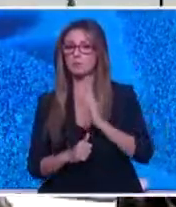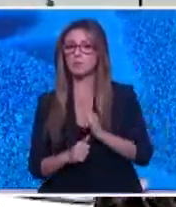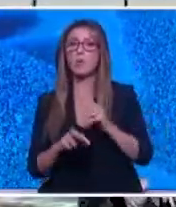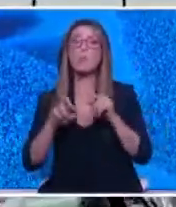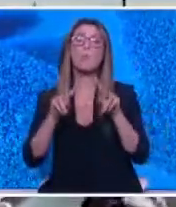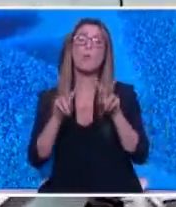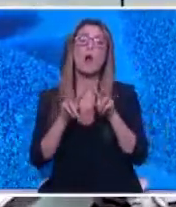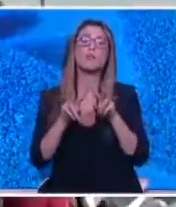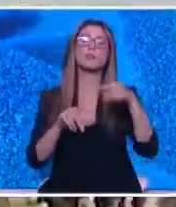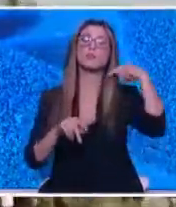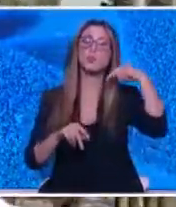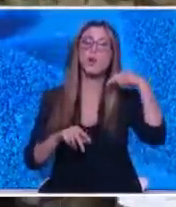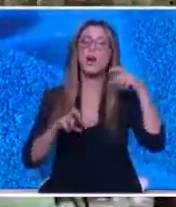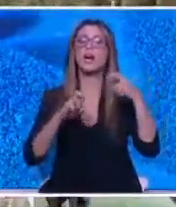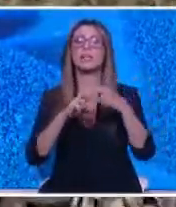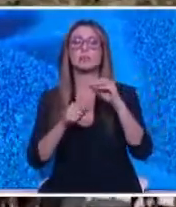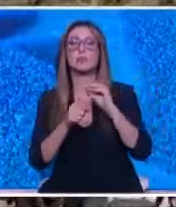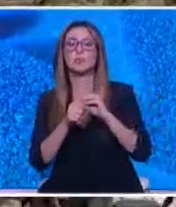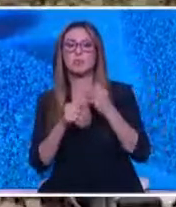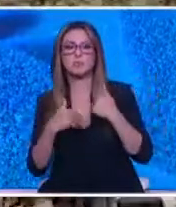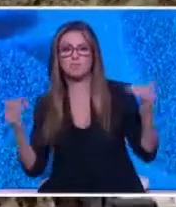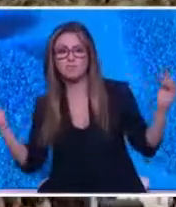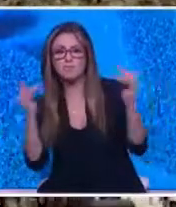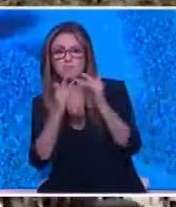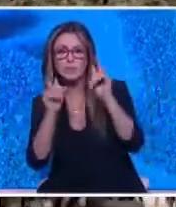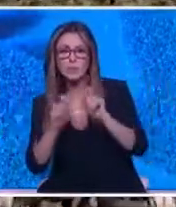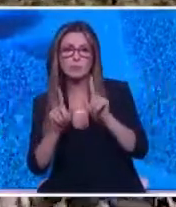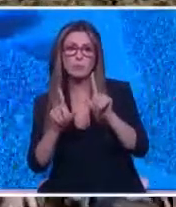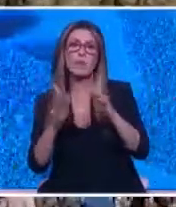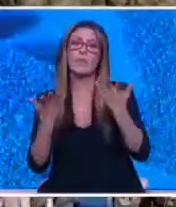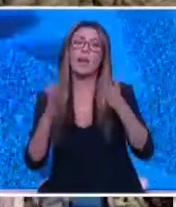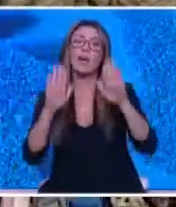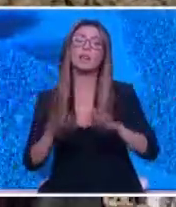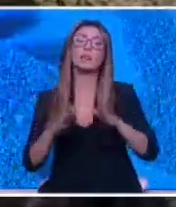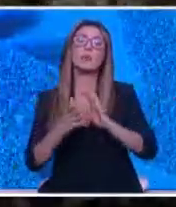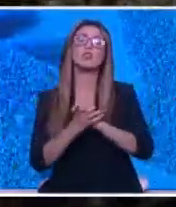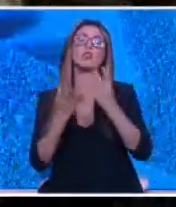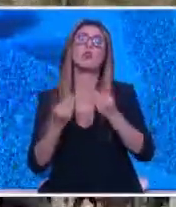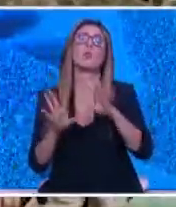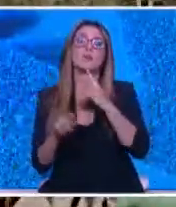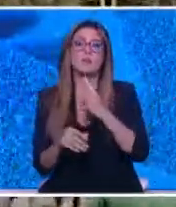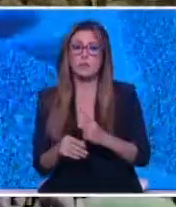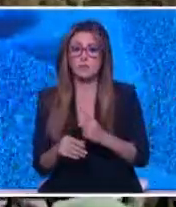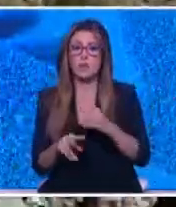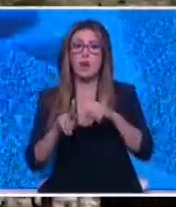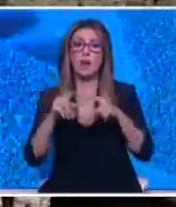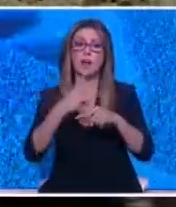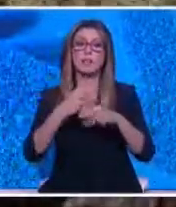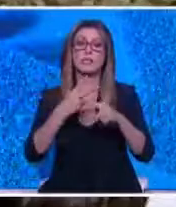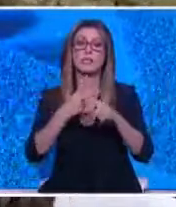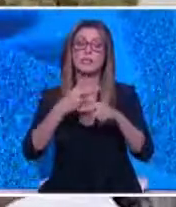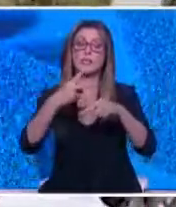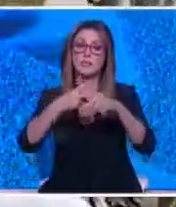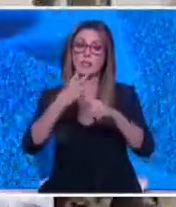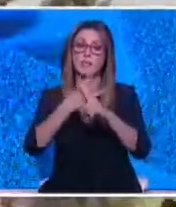muhalefetle Suriye'deki rejimi bizim bir şekilde anlaştırmamız lazım. Aksi takdirde kalıcı barış olmaz açıklamasının ardından Aziz'de gösteriler